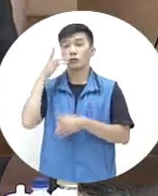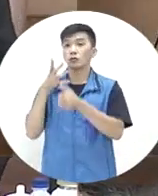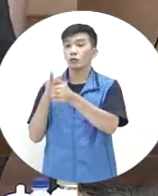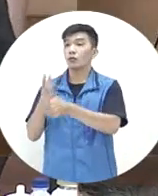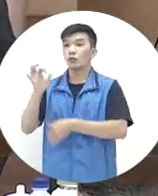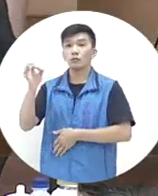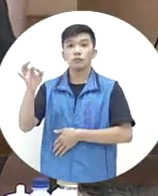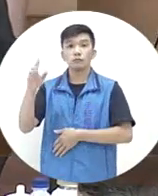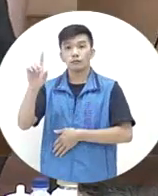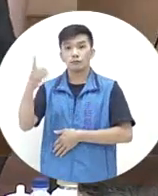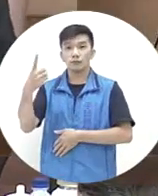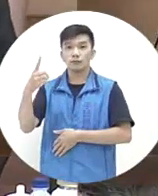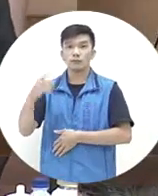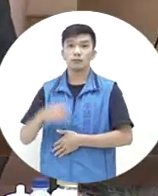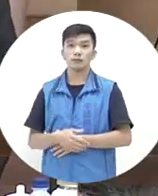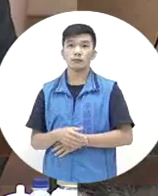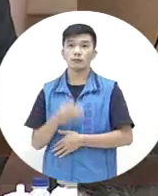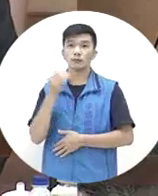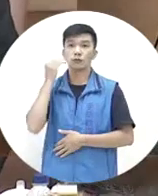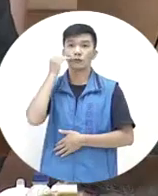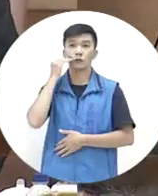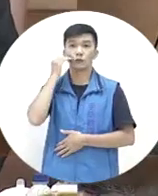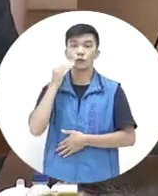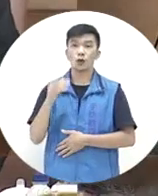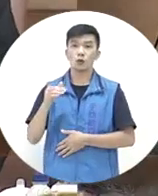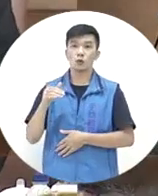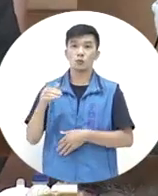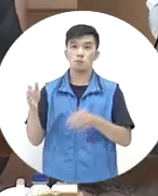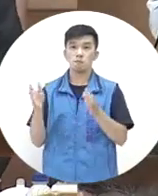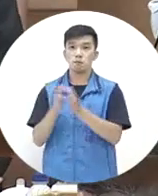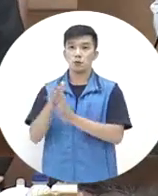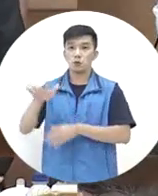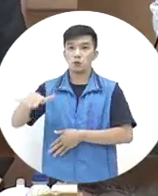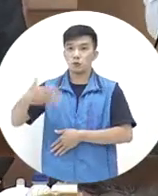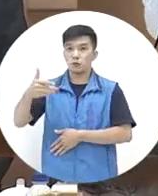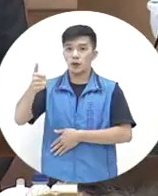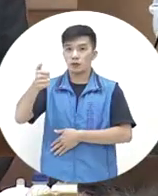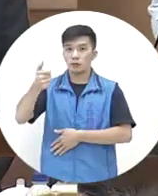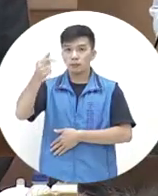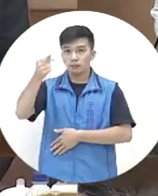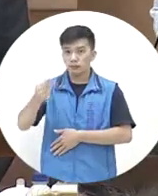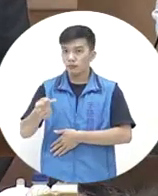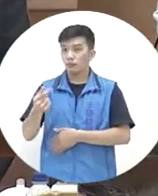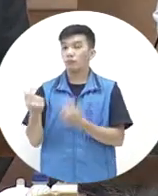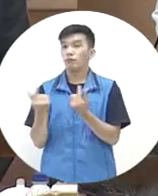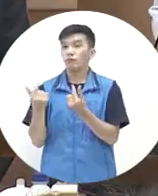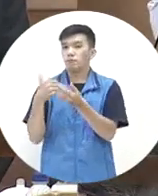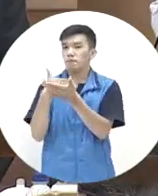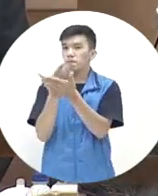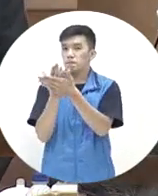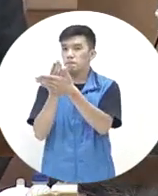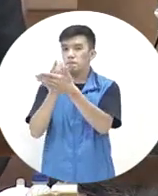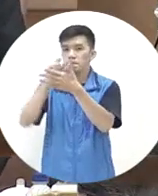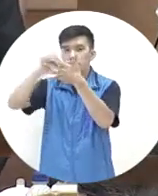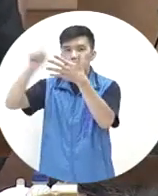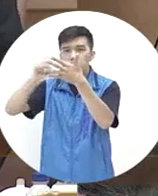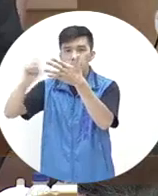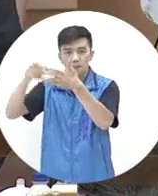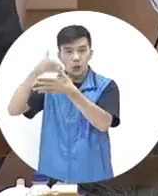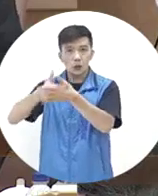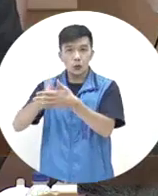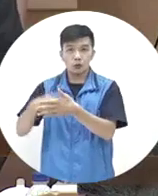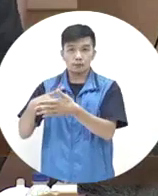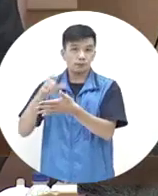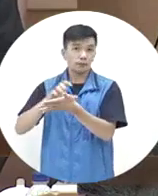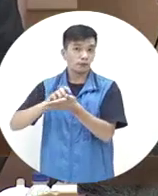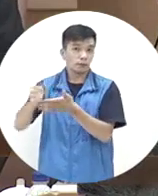来？你555亿竟然是在这个框架下面有减项发包，那减项发包的状况下，